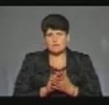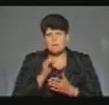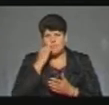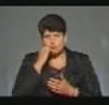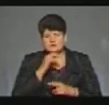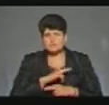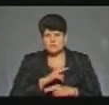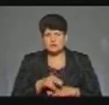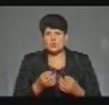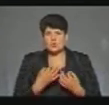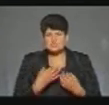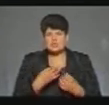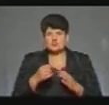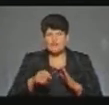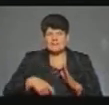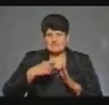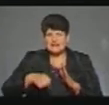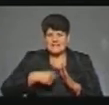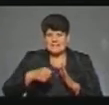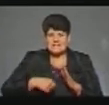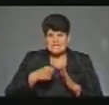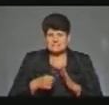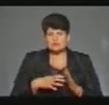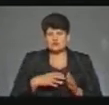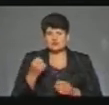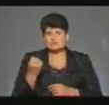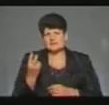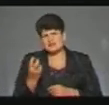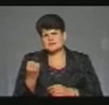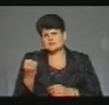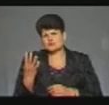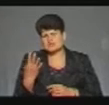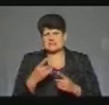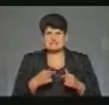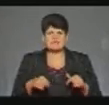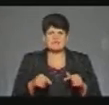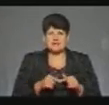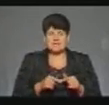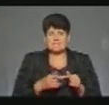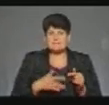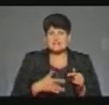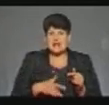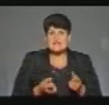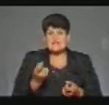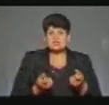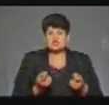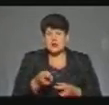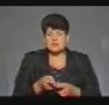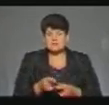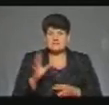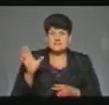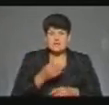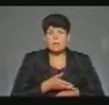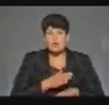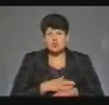вже покійно, розказувала, що вони в Криниці, в них поруч на горі було десь 12-14 видів мінеральних джерел. Туди, каже, з цілої Польщини